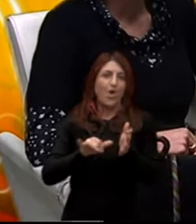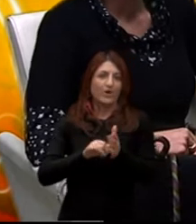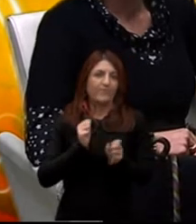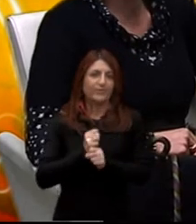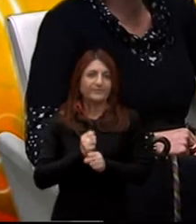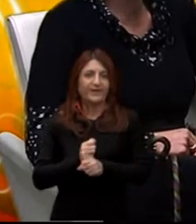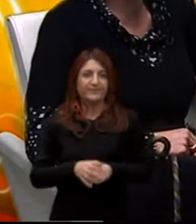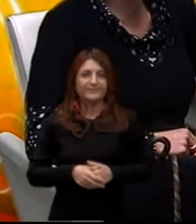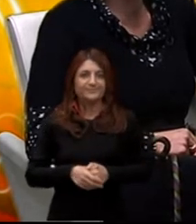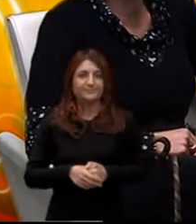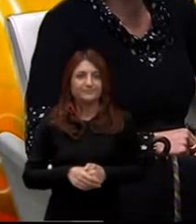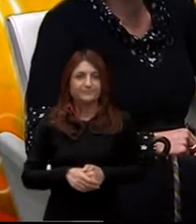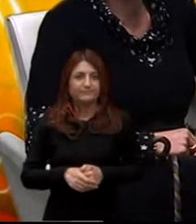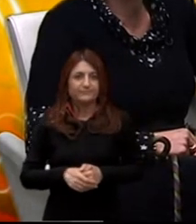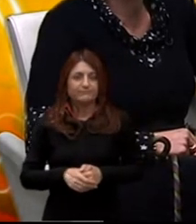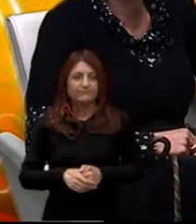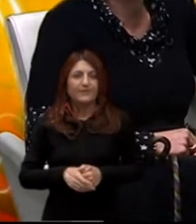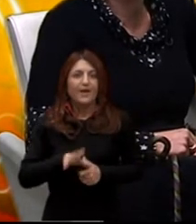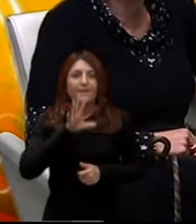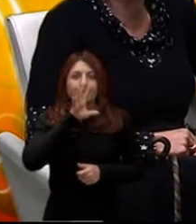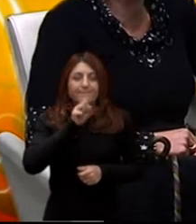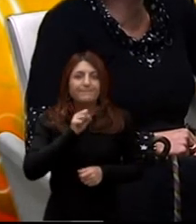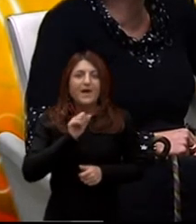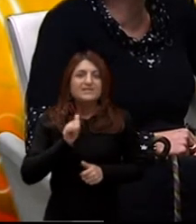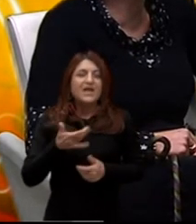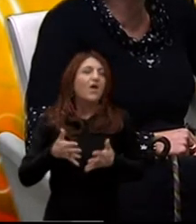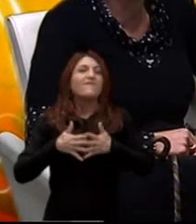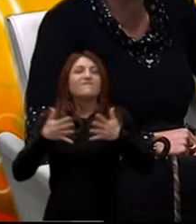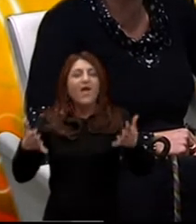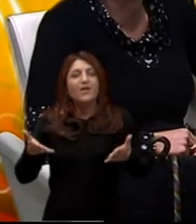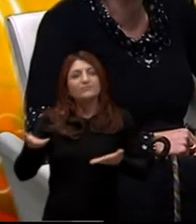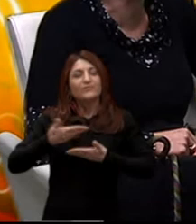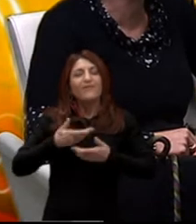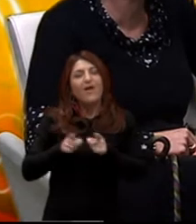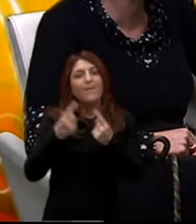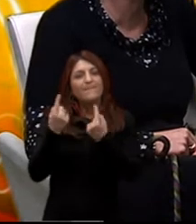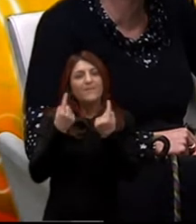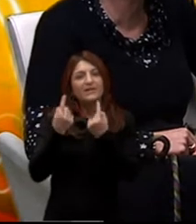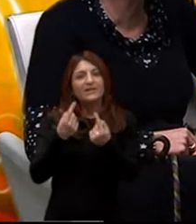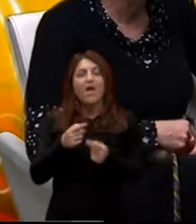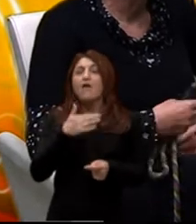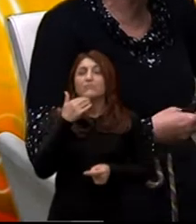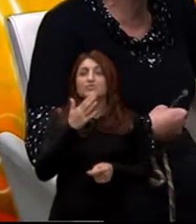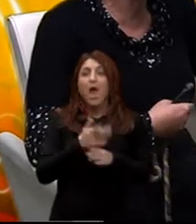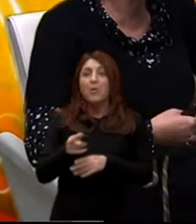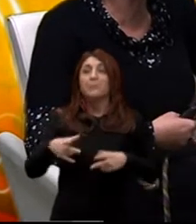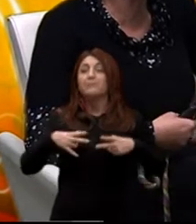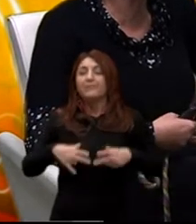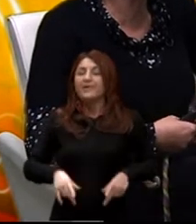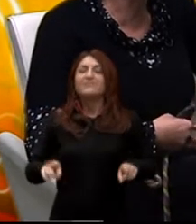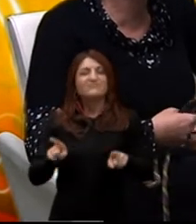funkcionirati. Tako da kažem, pas je dakle veliki motivator, nekad on samo i pasivno sudjeluje, ali